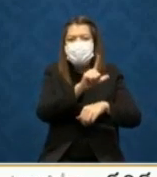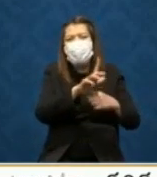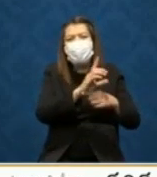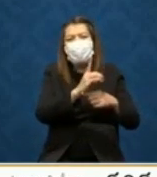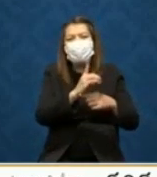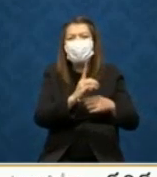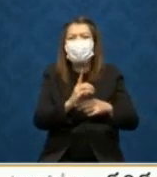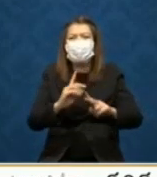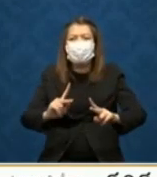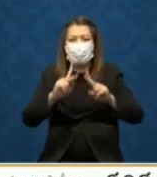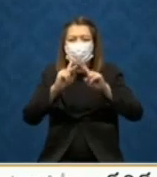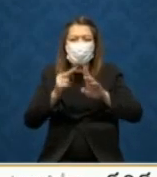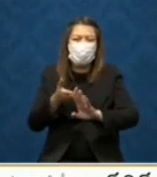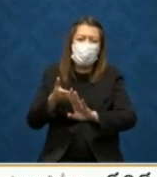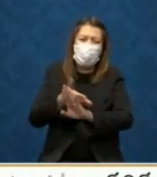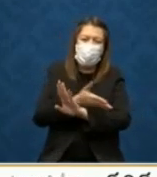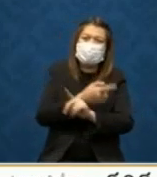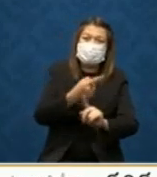ผม